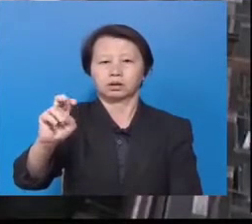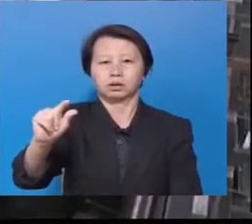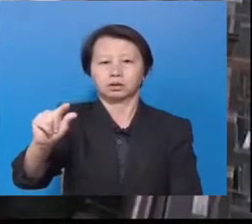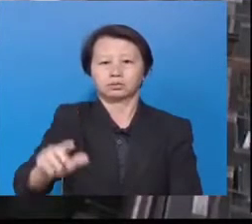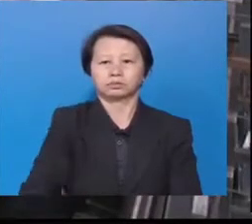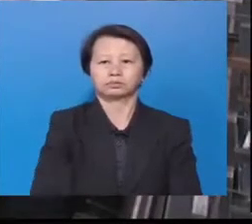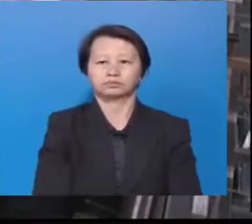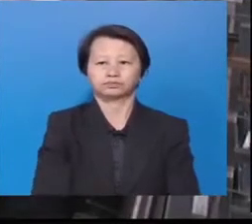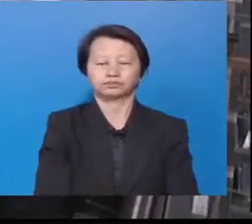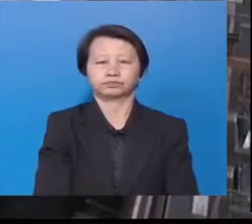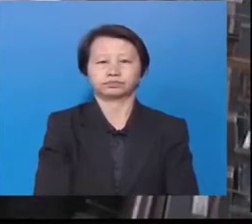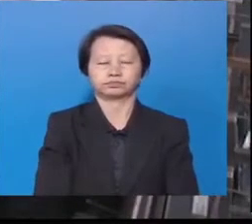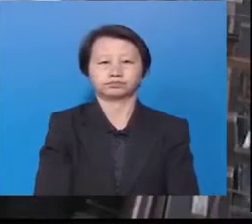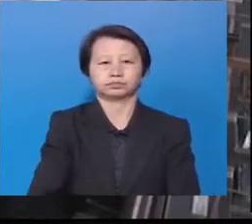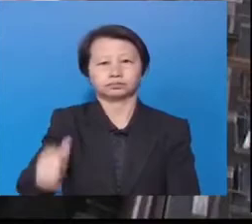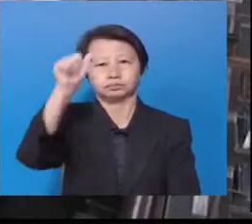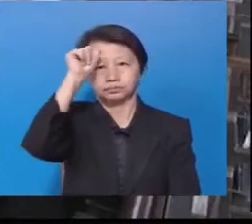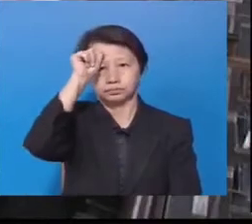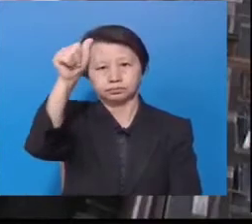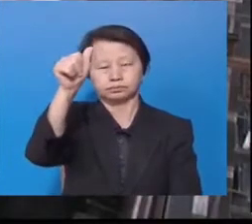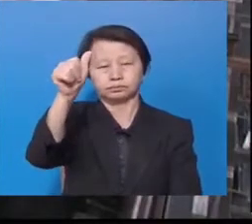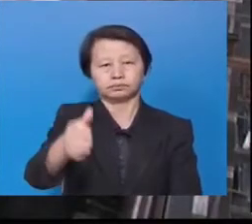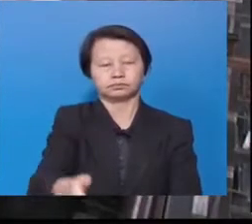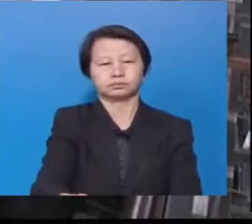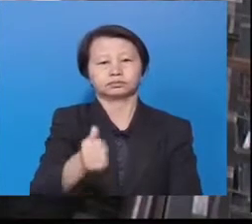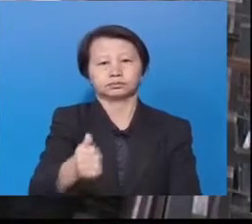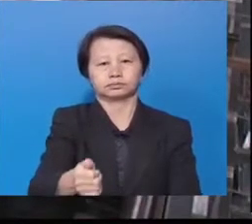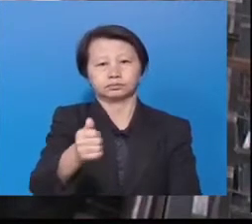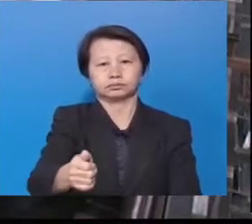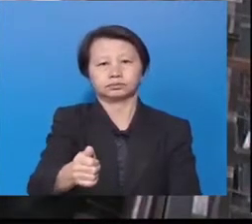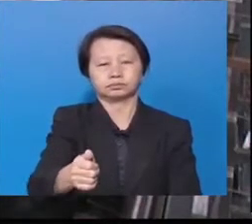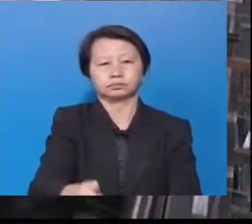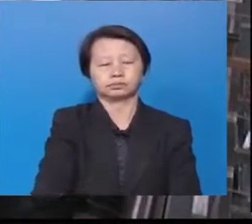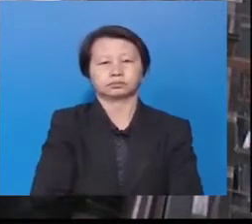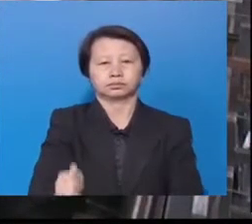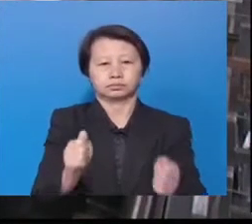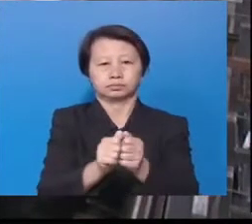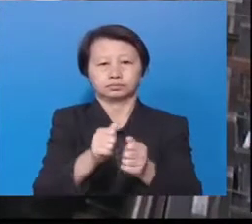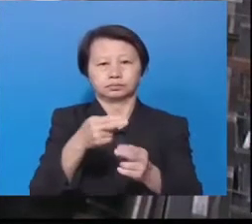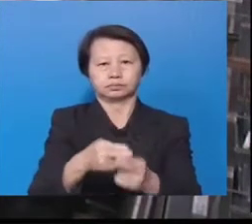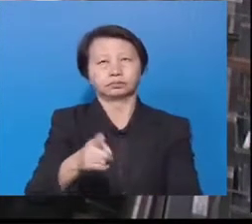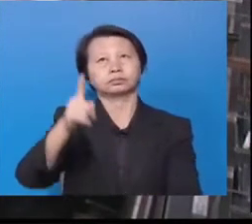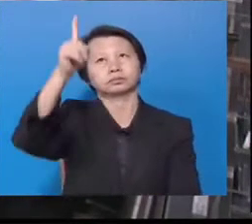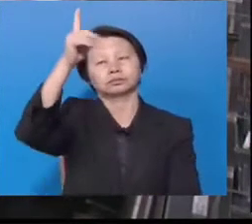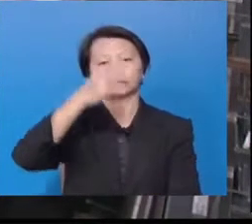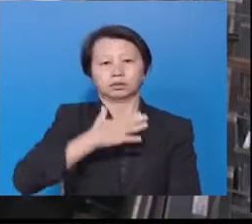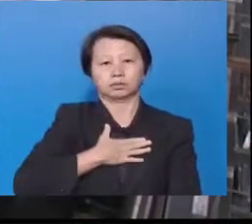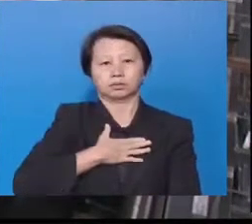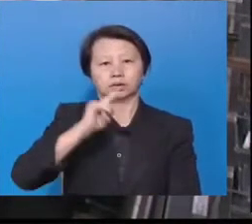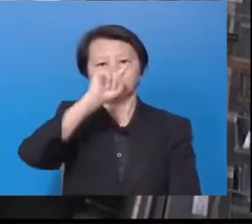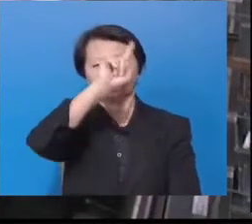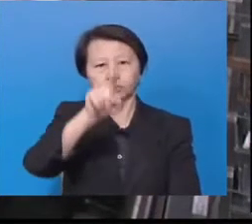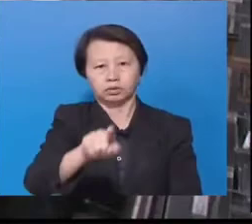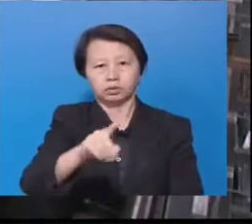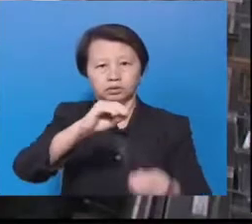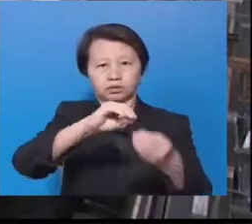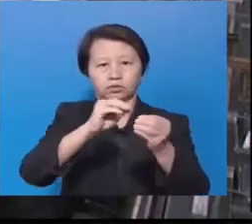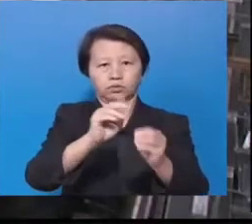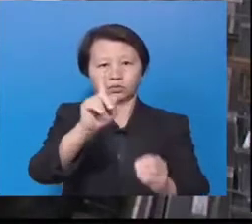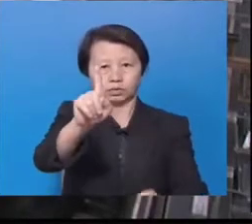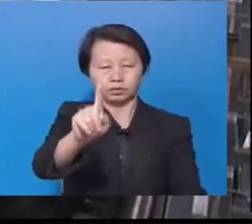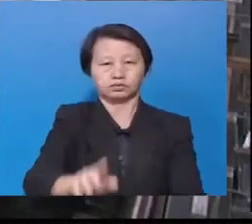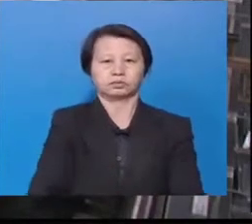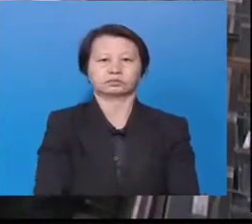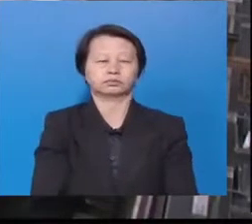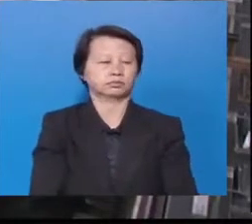Hai Serang waalaikum warahmatullahi wabarakatuh Bismillahirrohmanirrohim soalnya saya nomor Oh